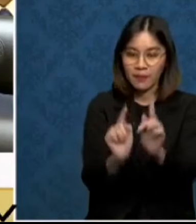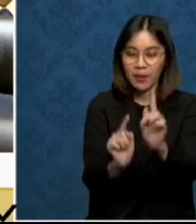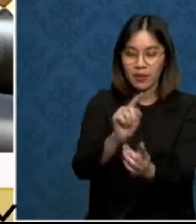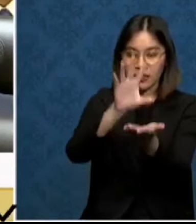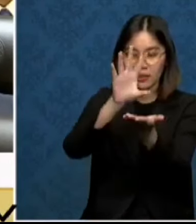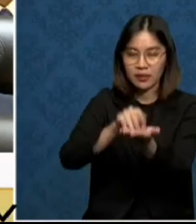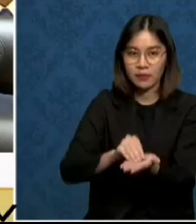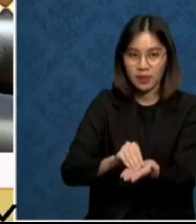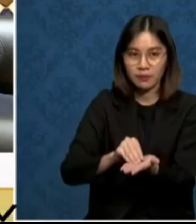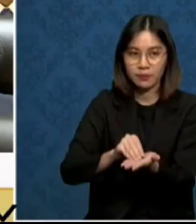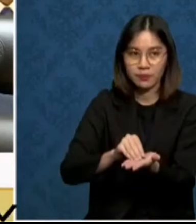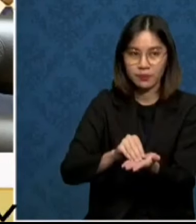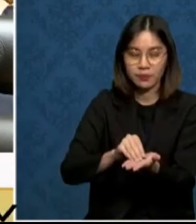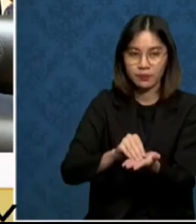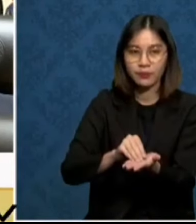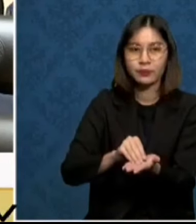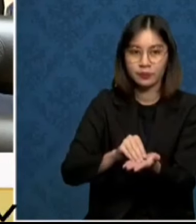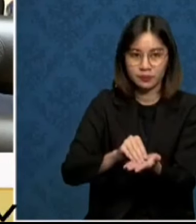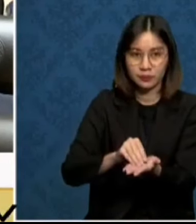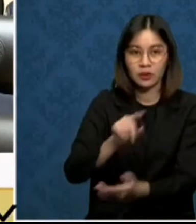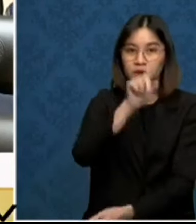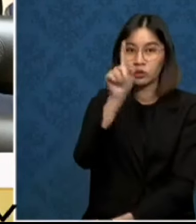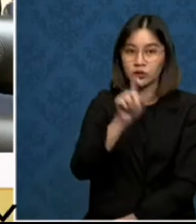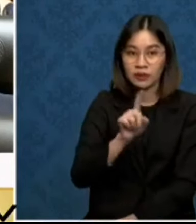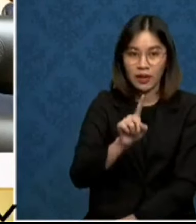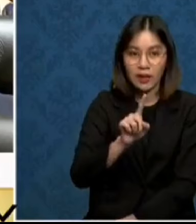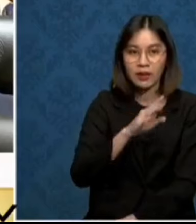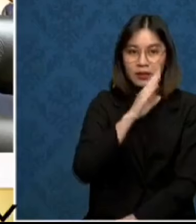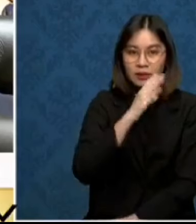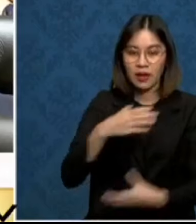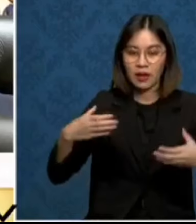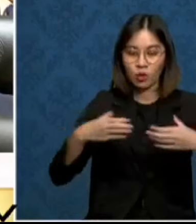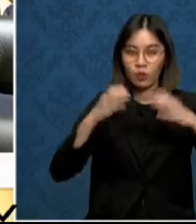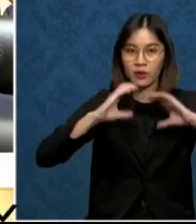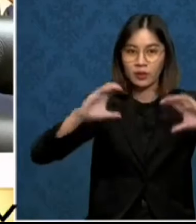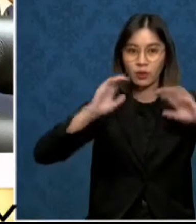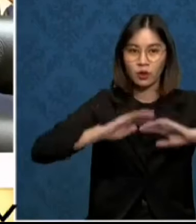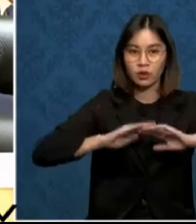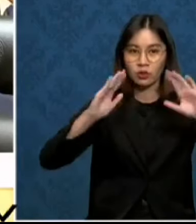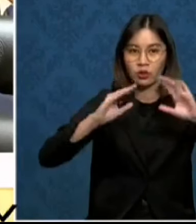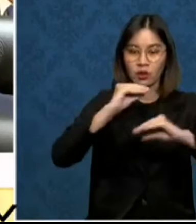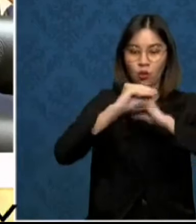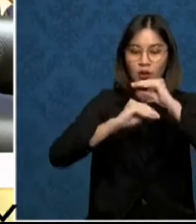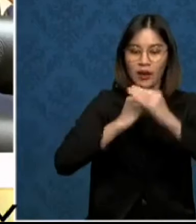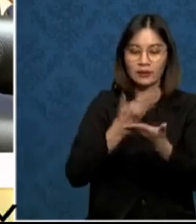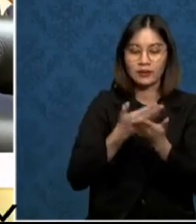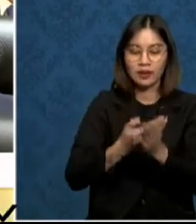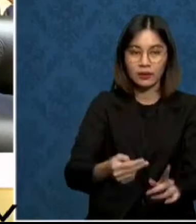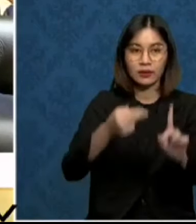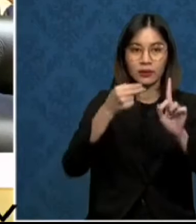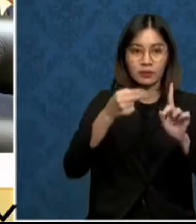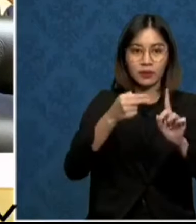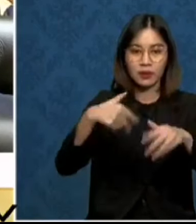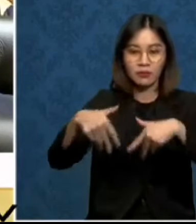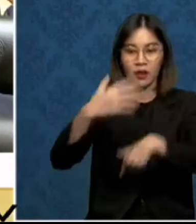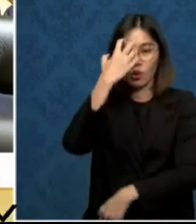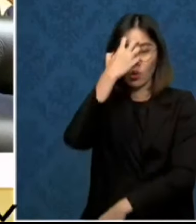สำรวจถามว่าถ้ารัฐบาลยกเลิกโครงการจิอwalletประชาชนจะ